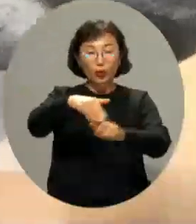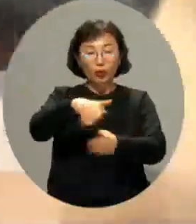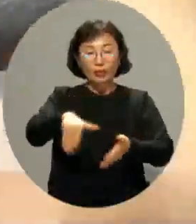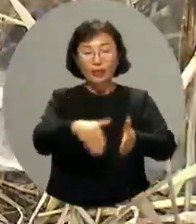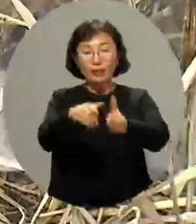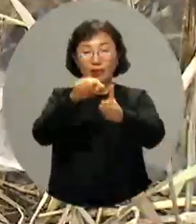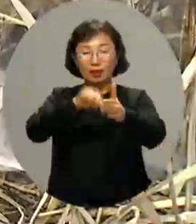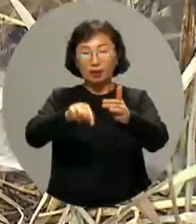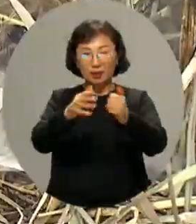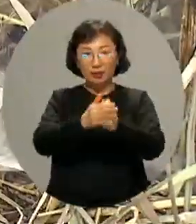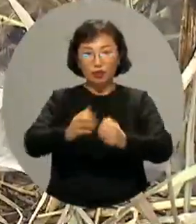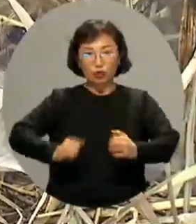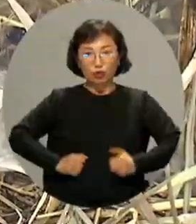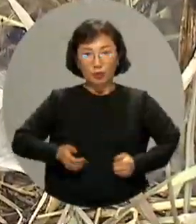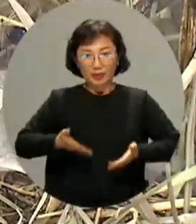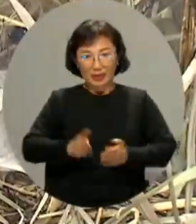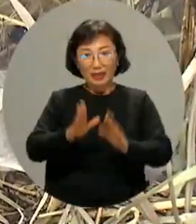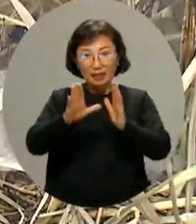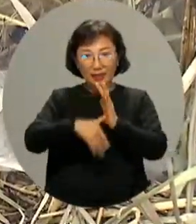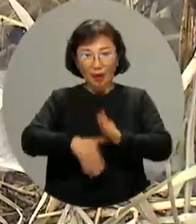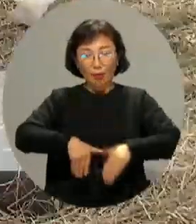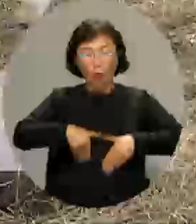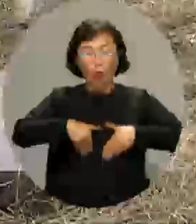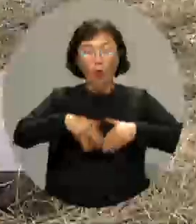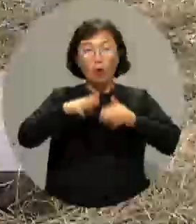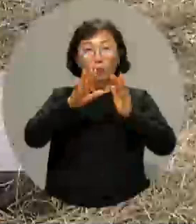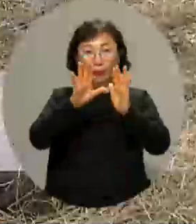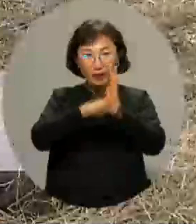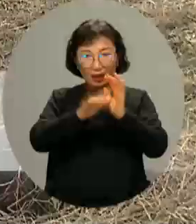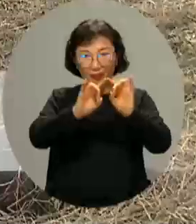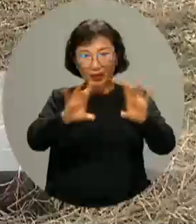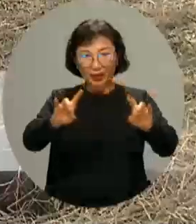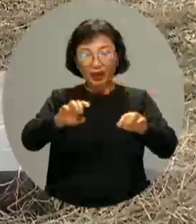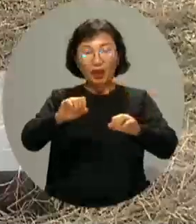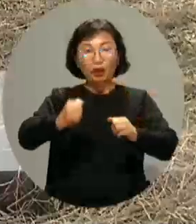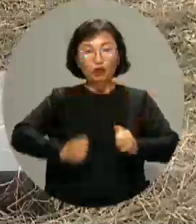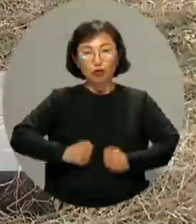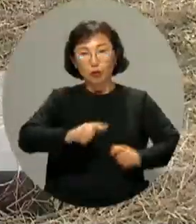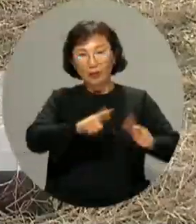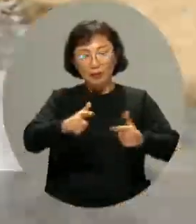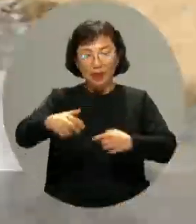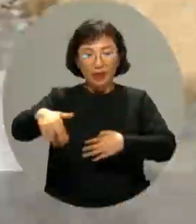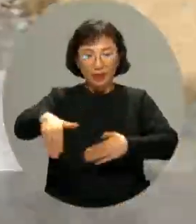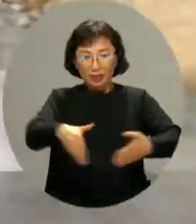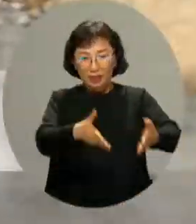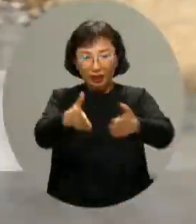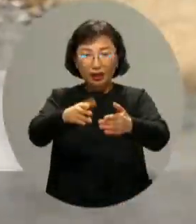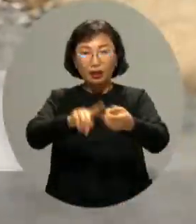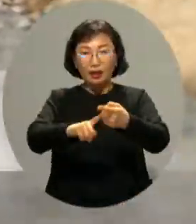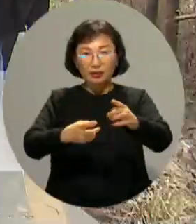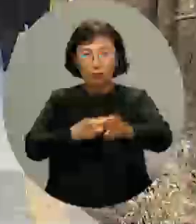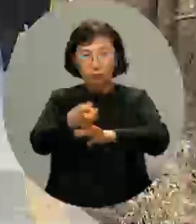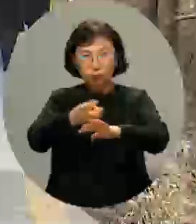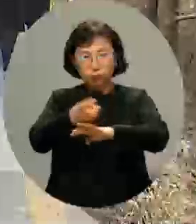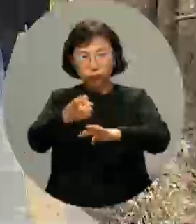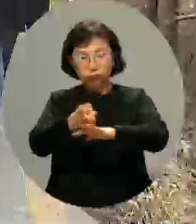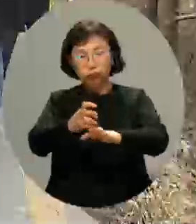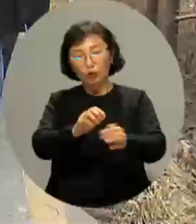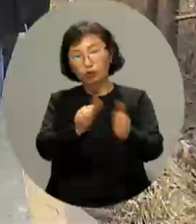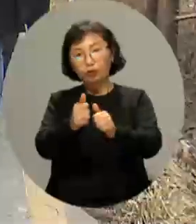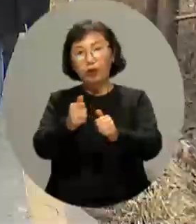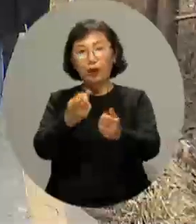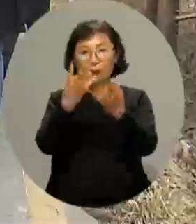도로에서는 두꺼비 산란기인 봄철이면 해마다 두꺼비들이 도로 위를 이동하다 차량의 압사당하고 있는 상황이